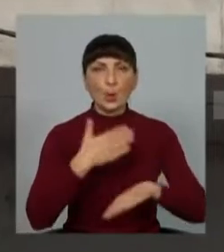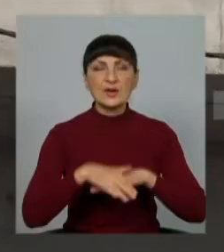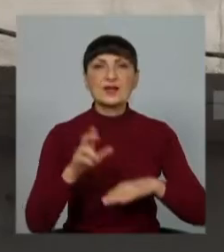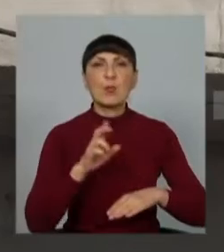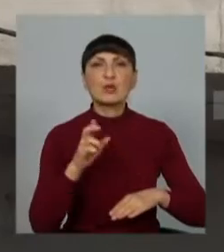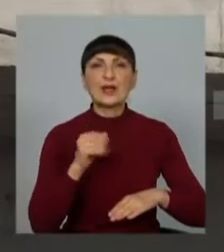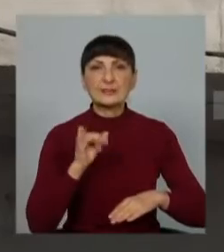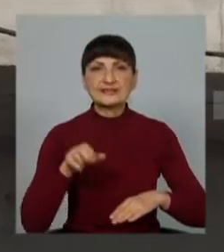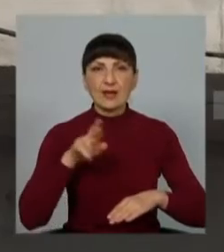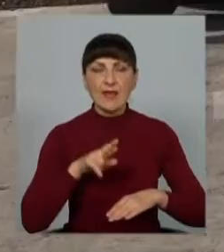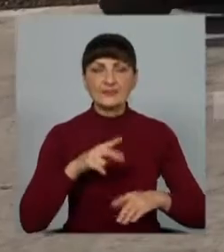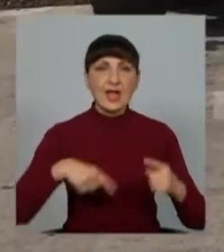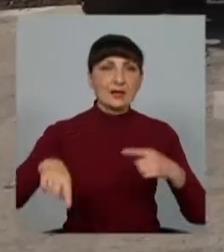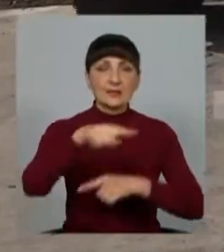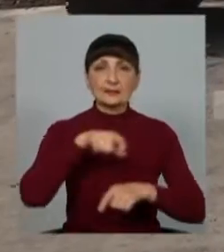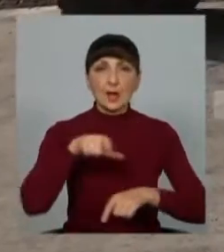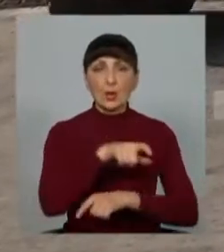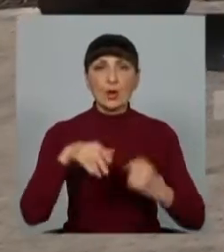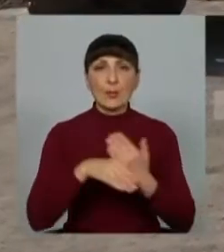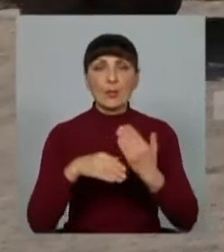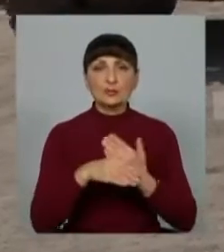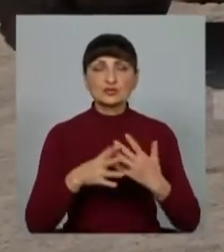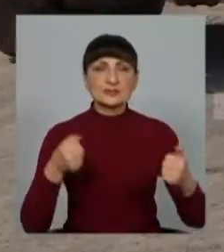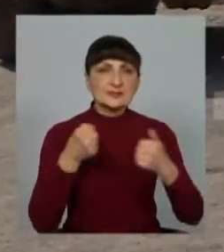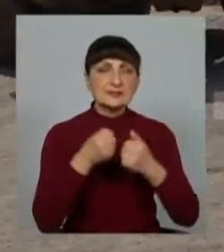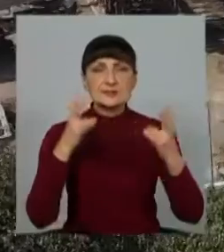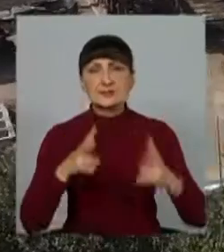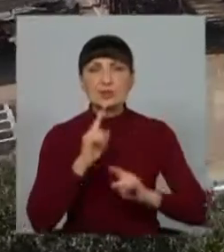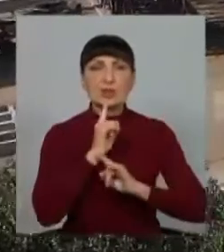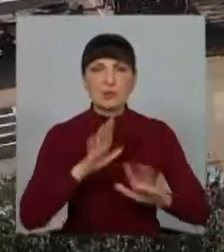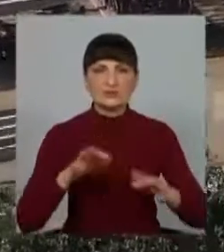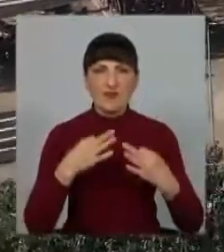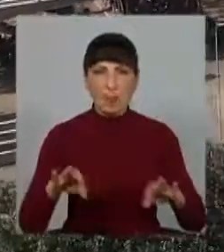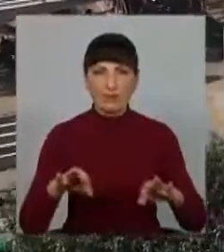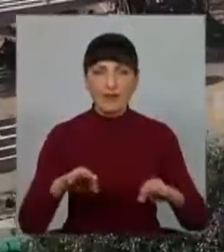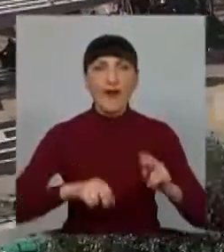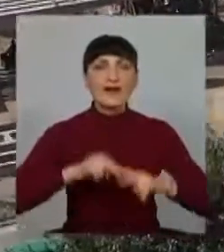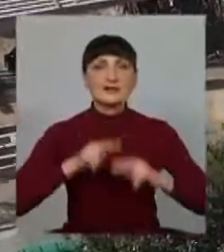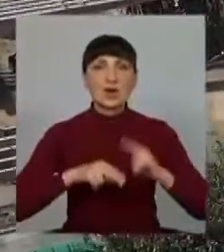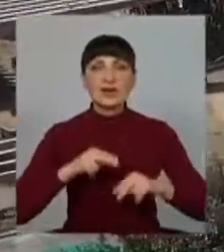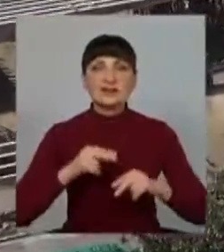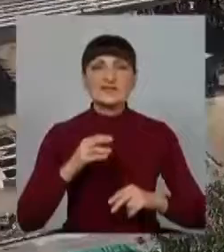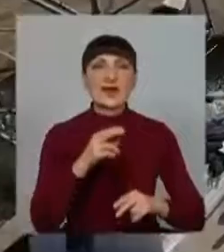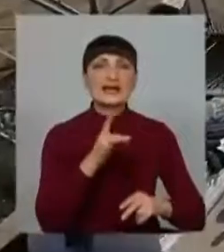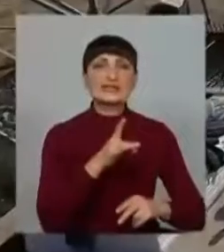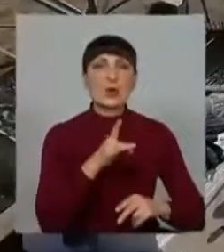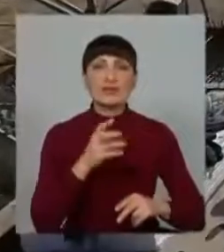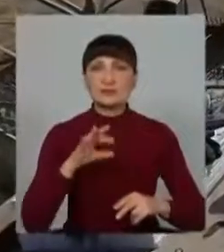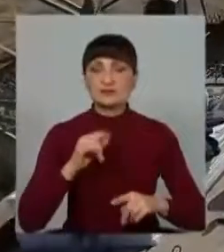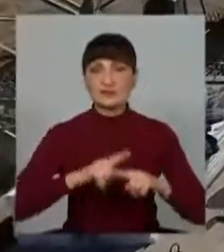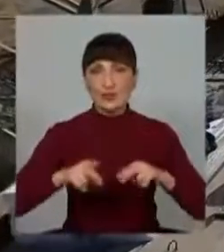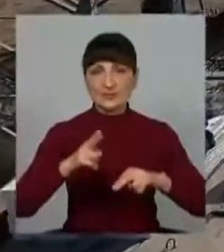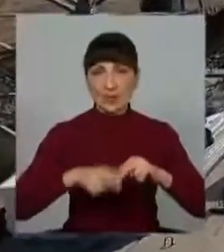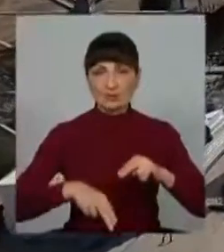Бухтарминской. Тем самым развязка позволит избежать столкновений транспортных потоков. А вот строительство развязки на Рыскулова-Емцова на финишной